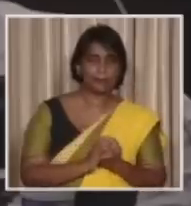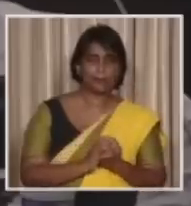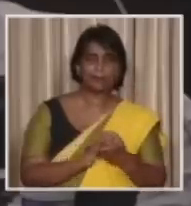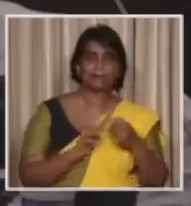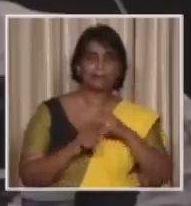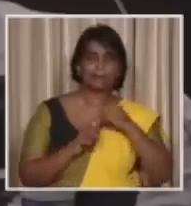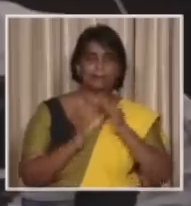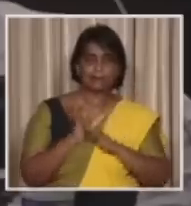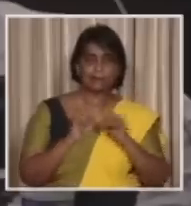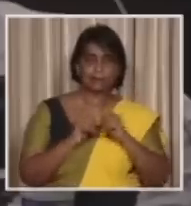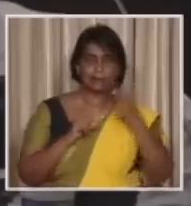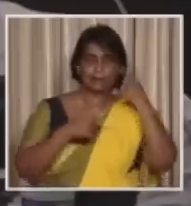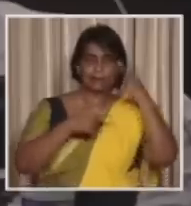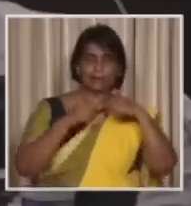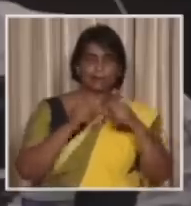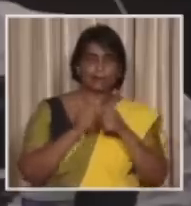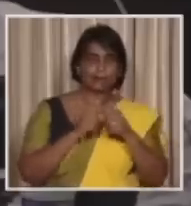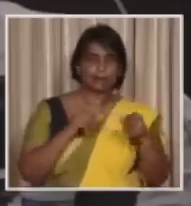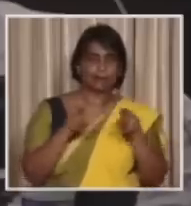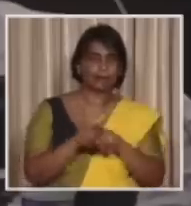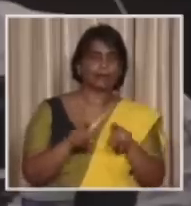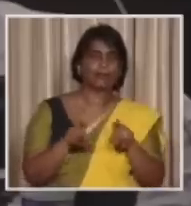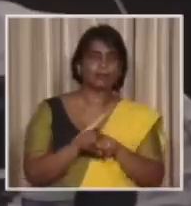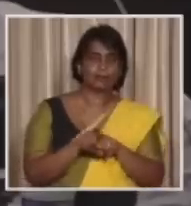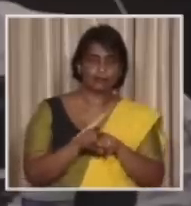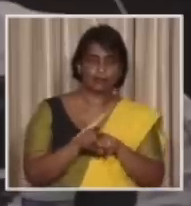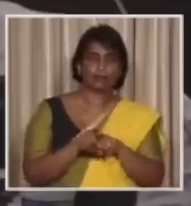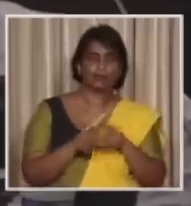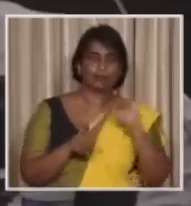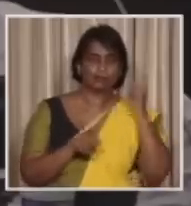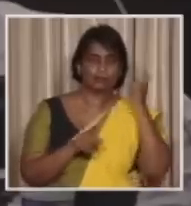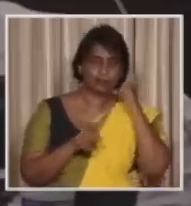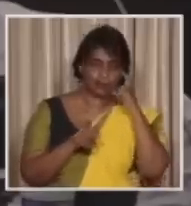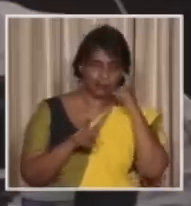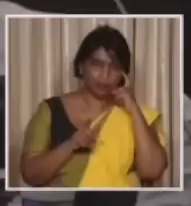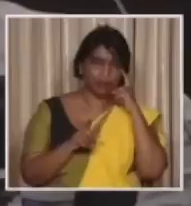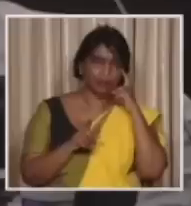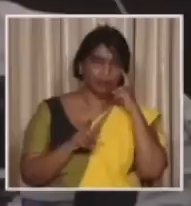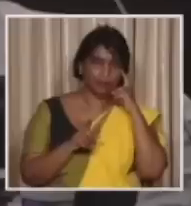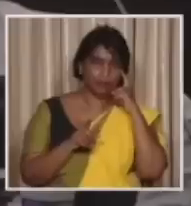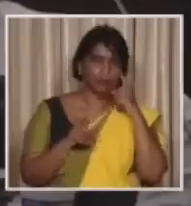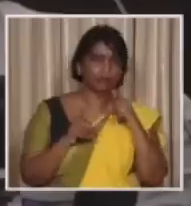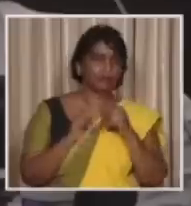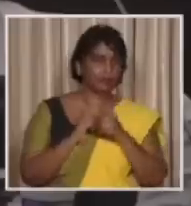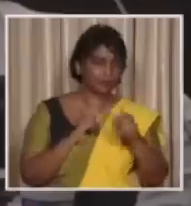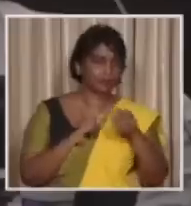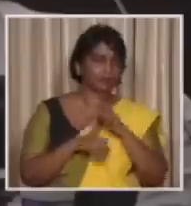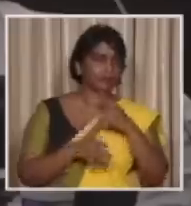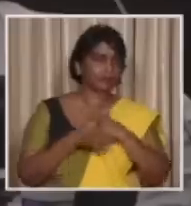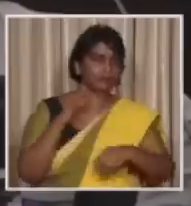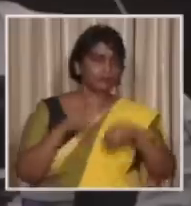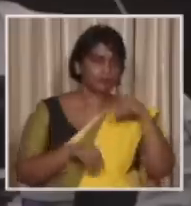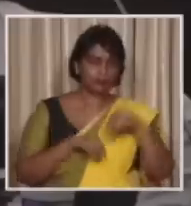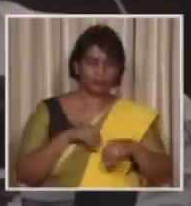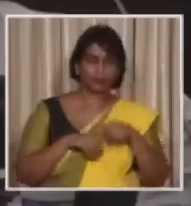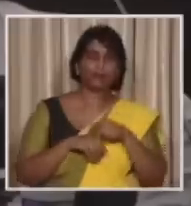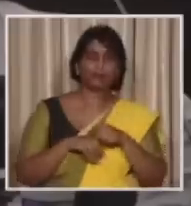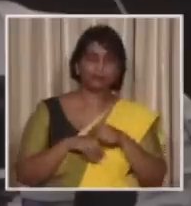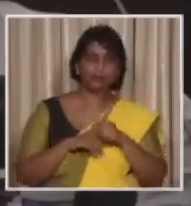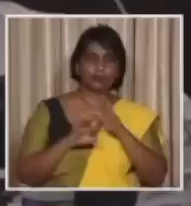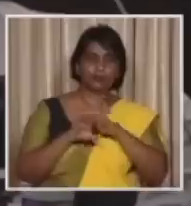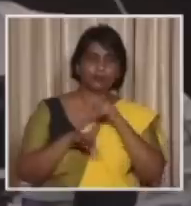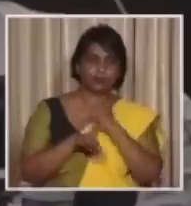ශේෂ්ත්‍රයේ වඩාත්ම ජනප්‍රිය වෙච්ච වඩාත්ම වැදගත්ම වෙච්ච දේශපාලන